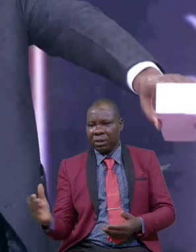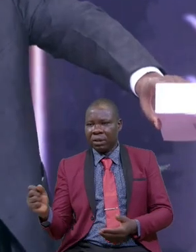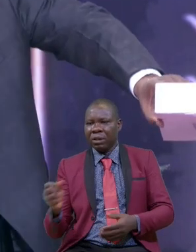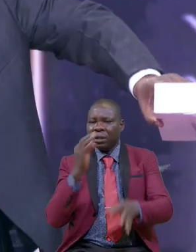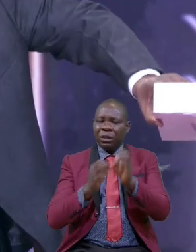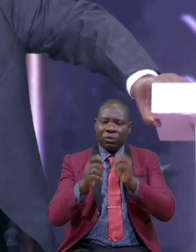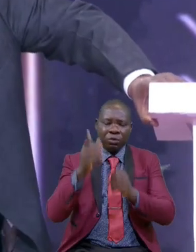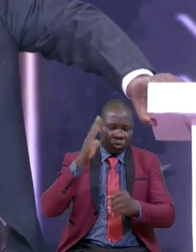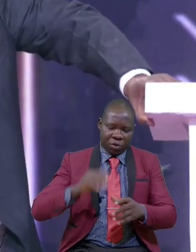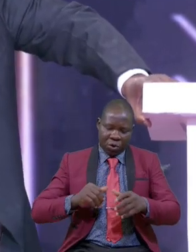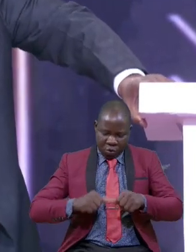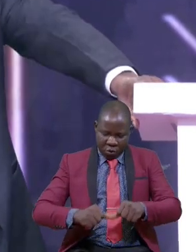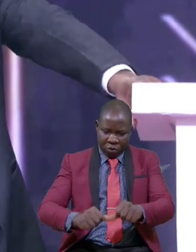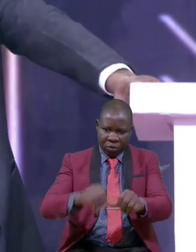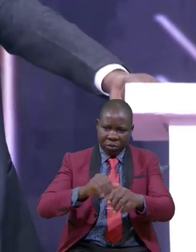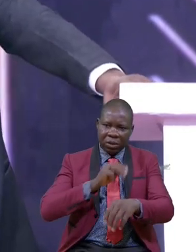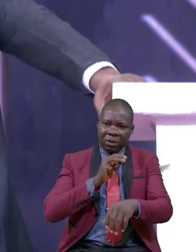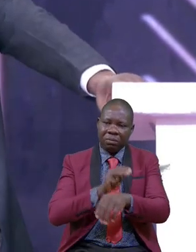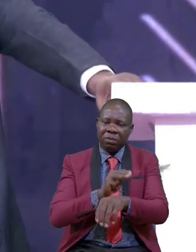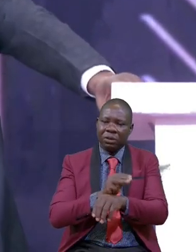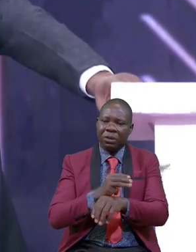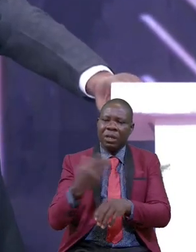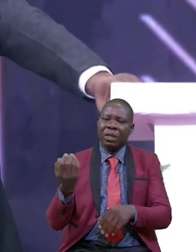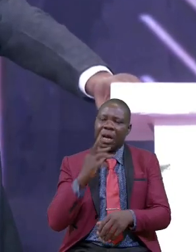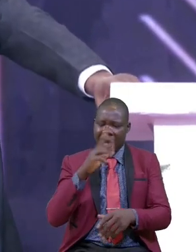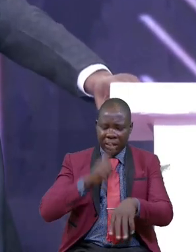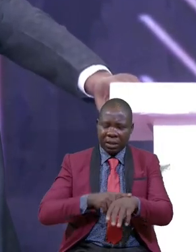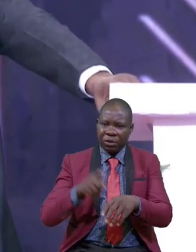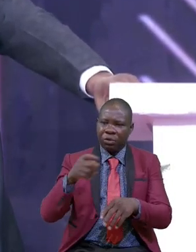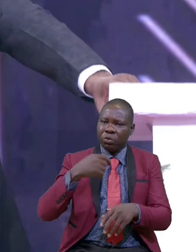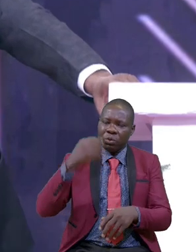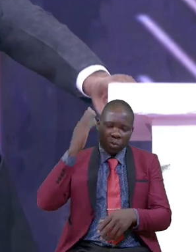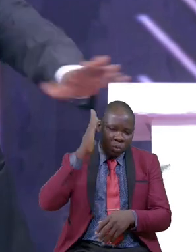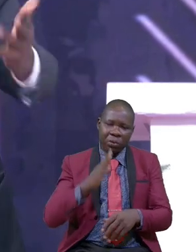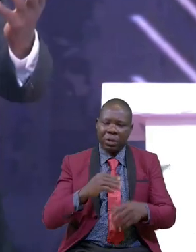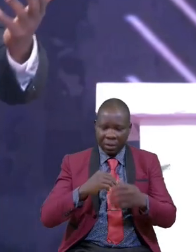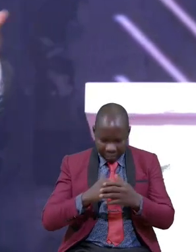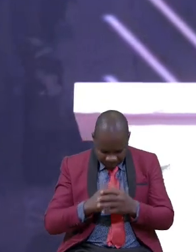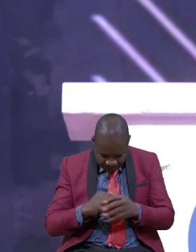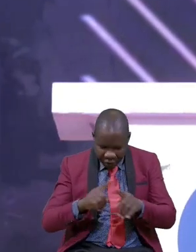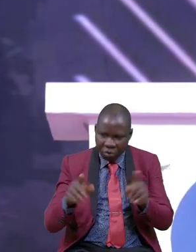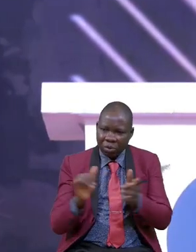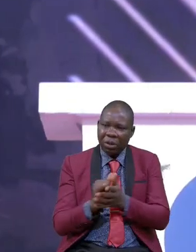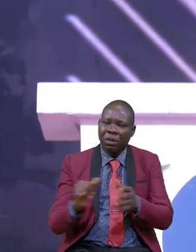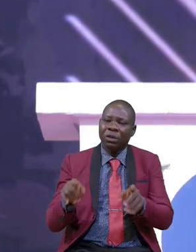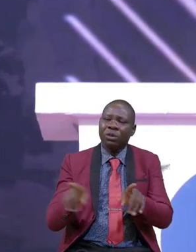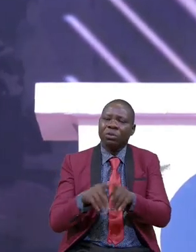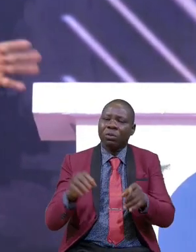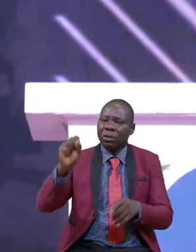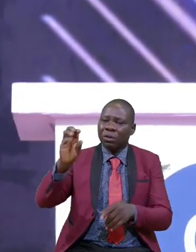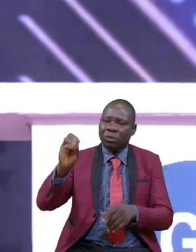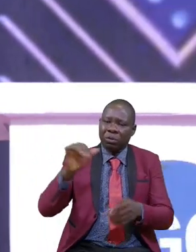ministère, par moment, tu dois baisser la tête pour ne pas cogner la tête contre les bars. Nous devons être